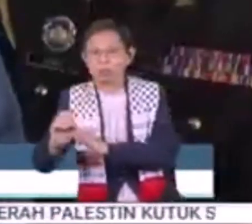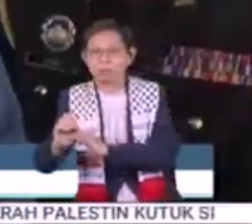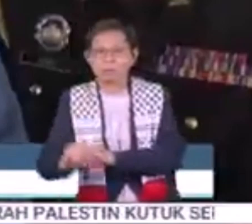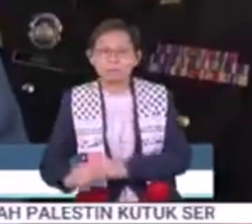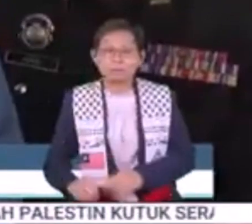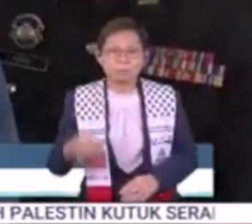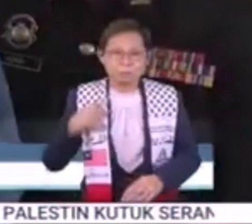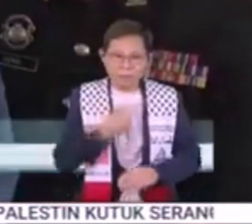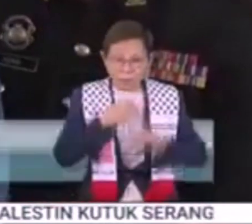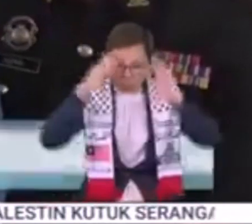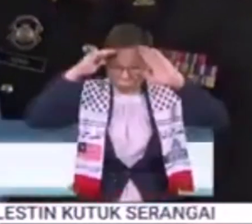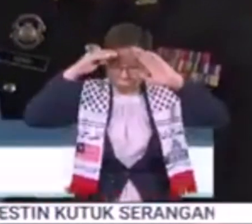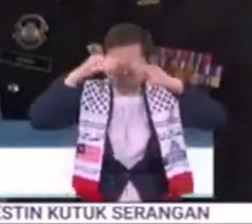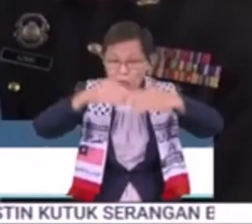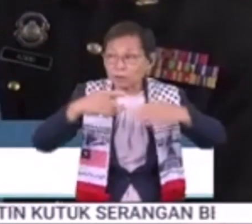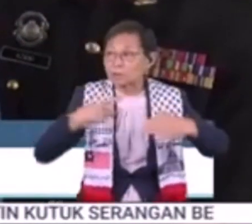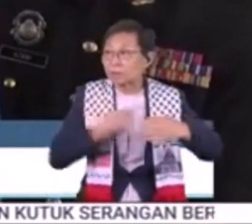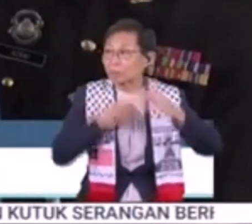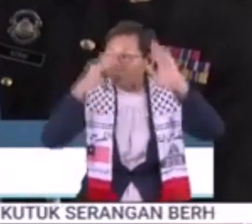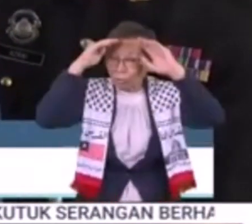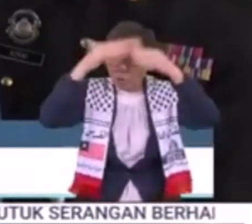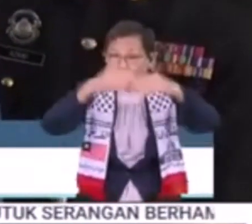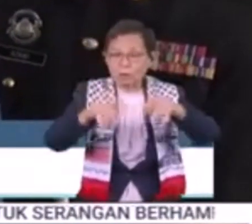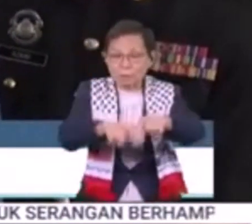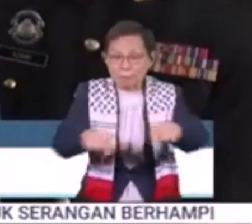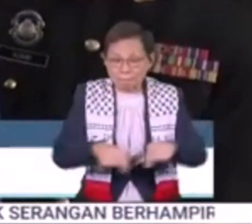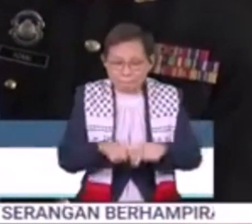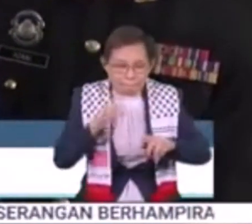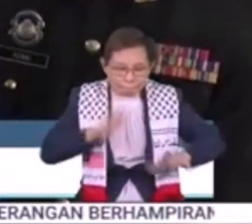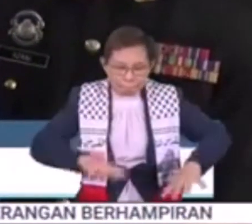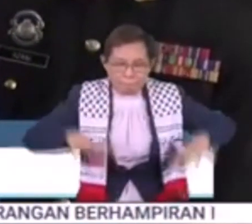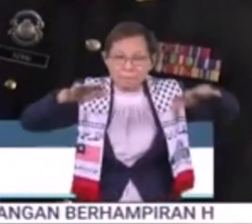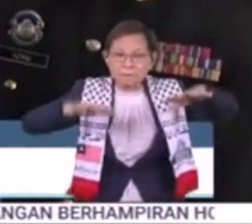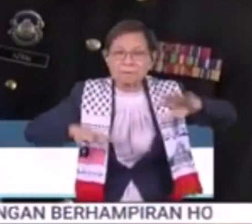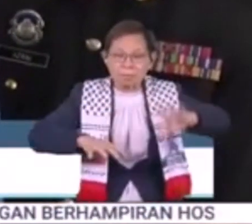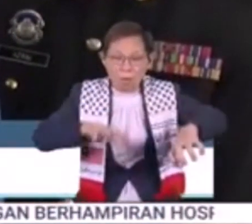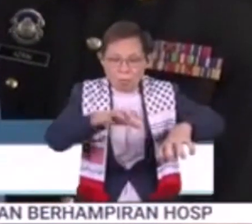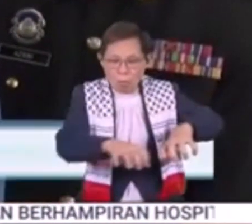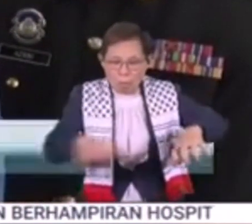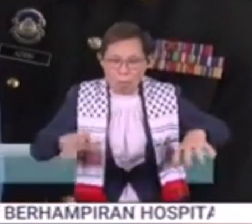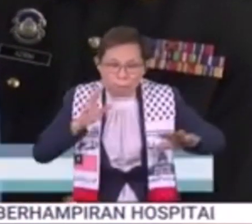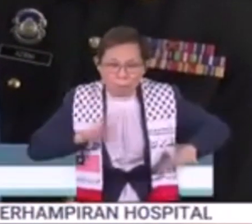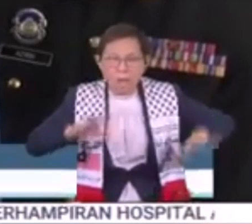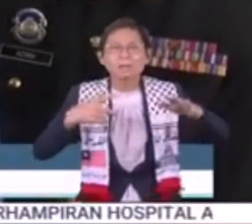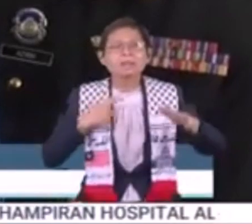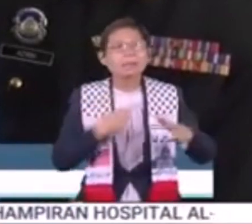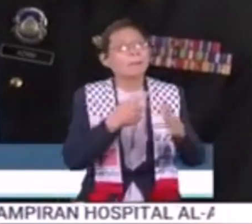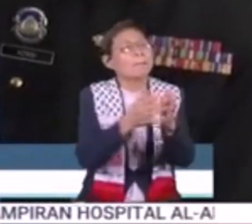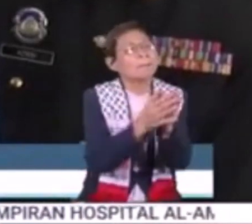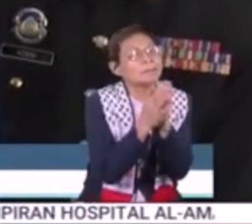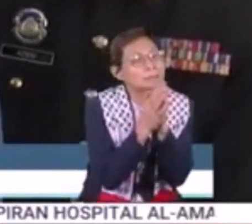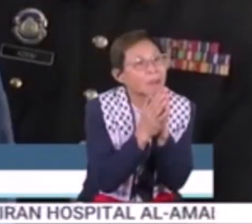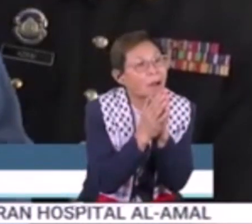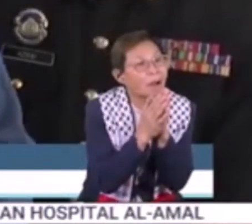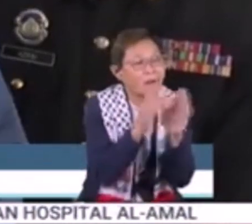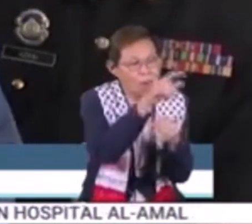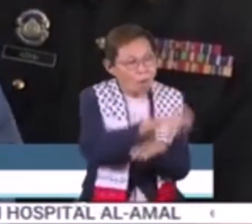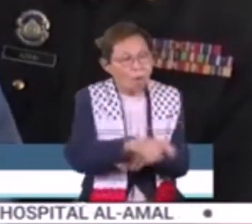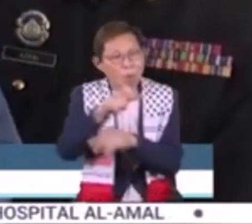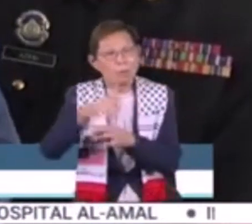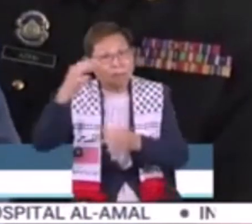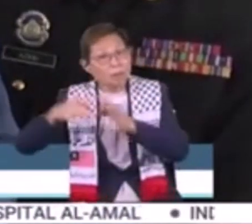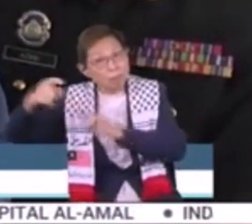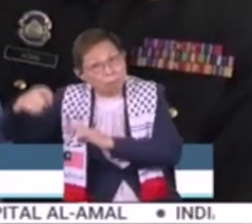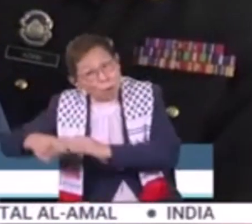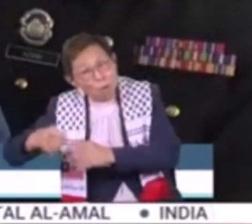Sekarang ni kita fokuskan kepada kawasan-kawasan banjir. Maknanya kita minta supaya kerjasama lah daripada penduduk sekiranya ada